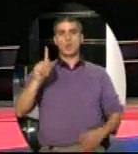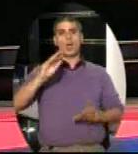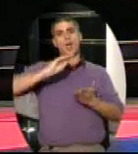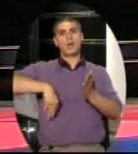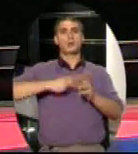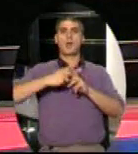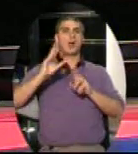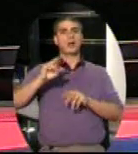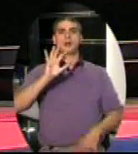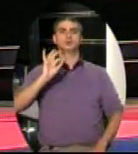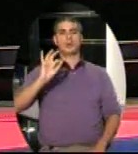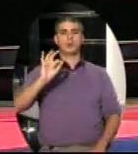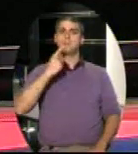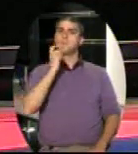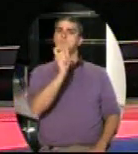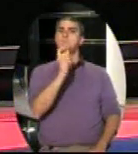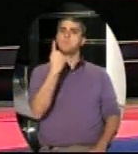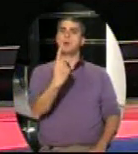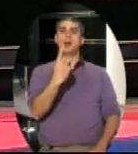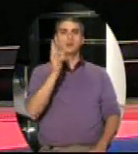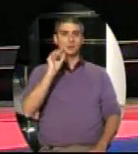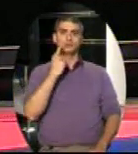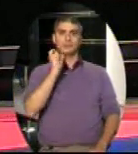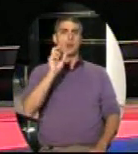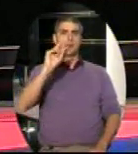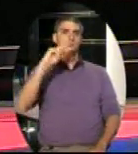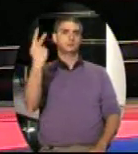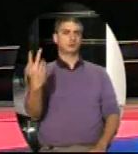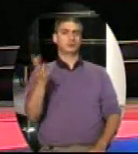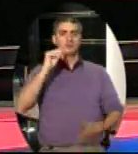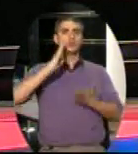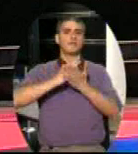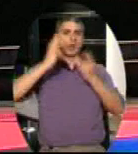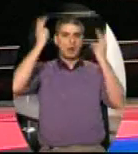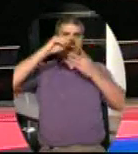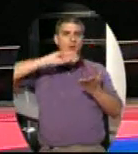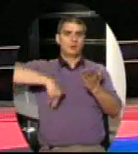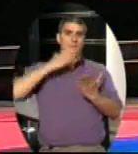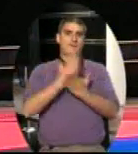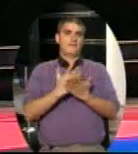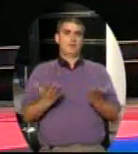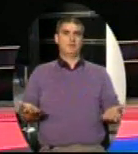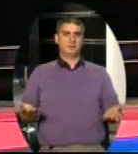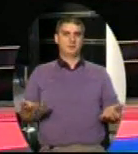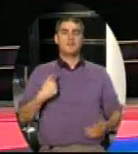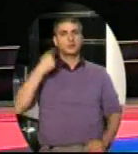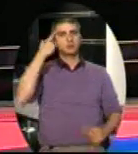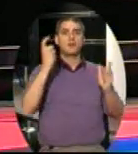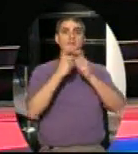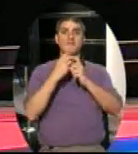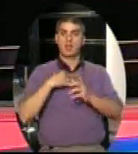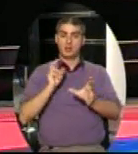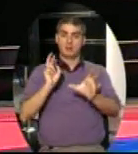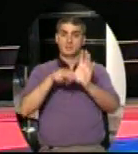חתומים רק על העניין הזה של מילה זו מילה. גם יש מילה בצד השני ויש הסכם חתום. אני חושב שבזה שהמפלגה